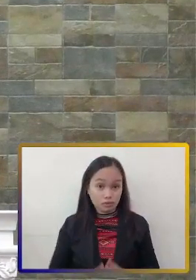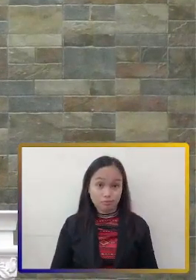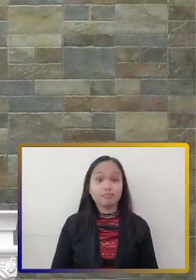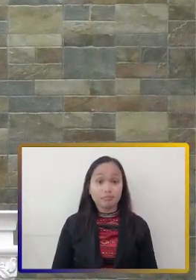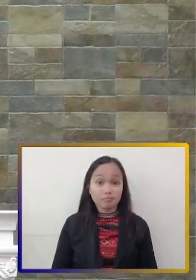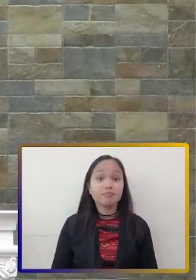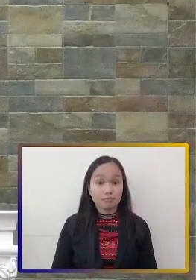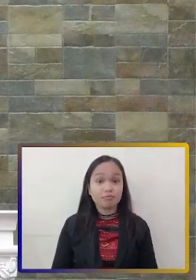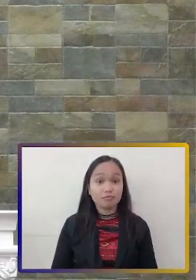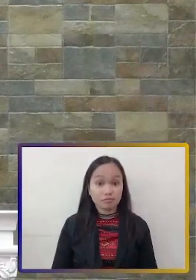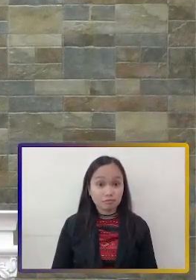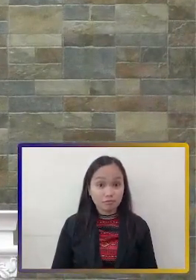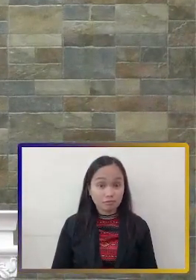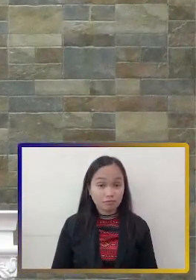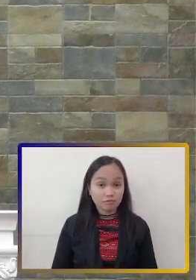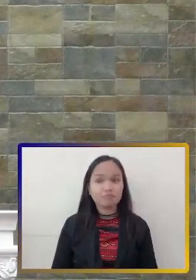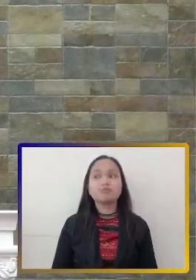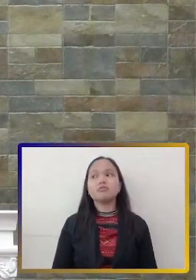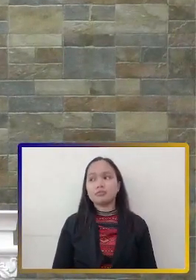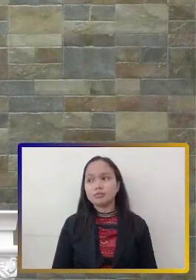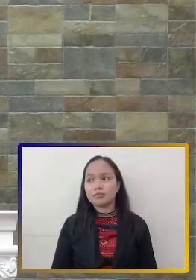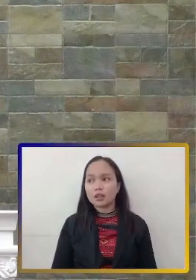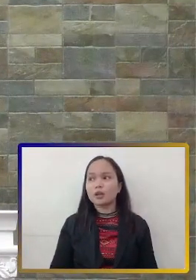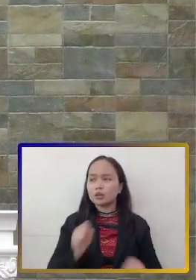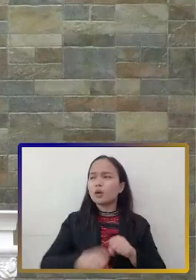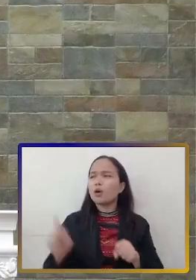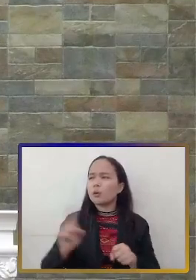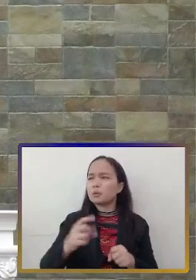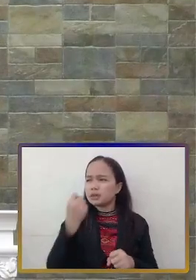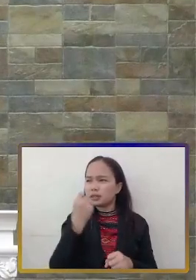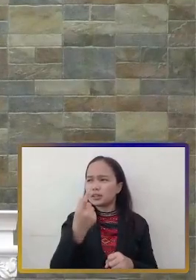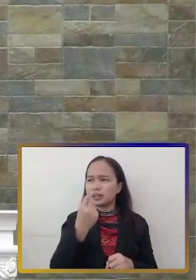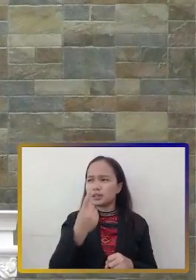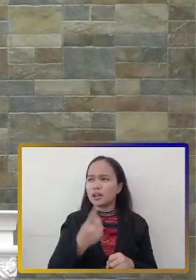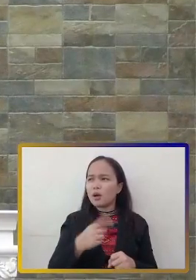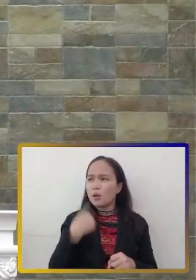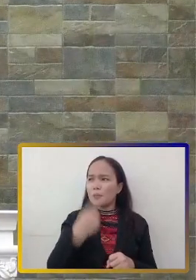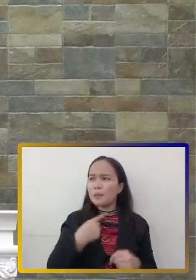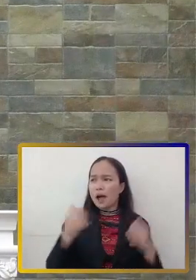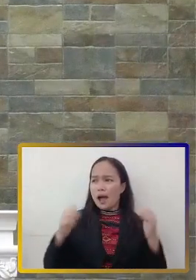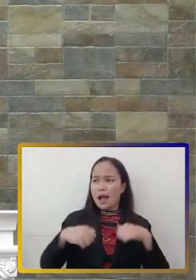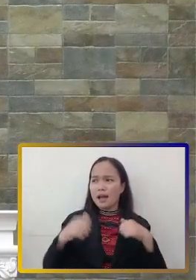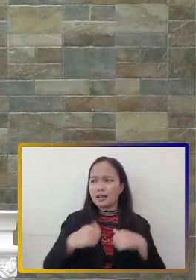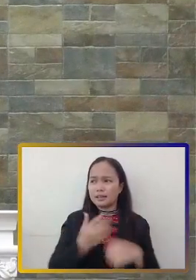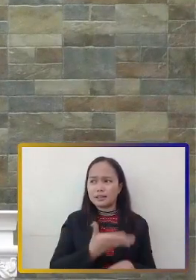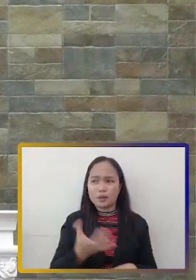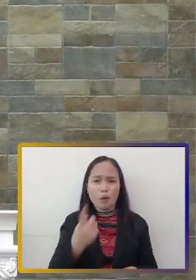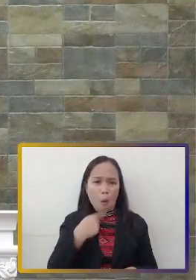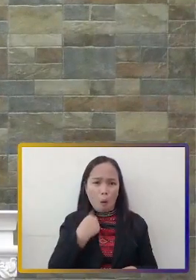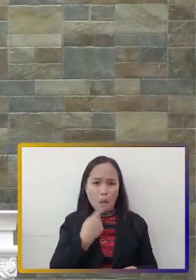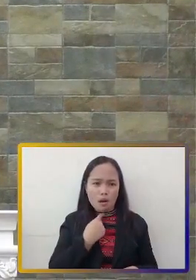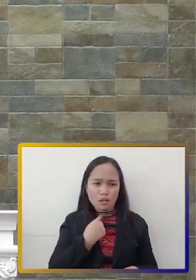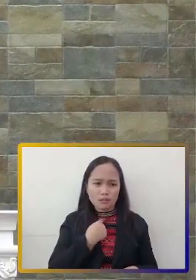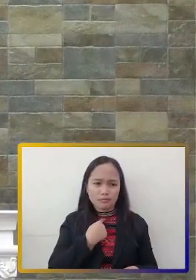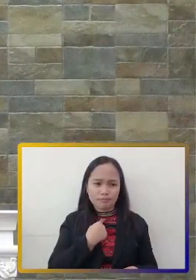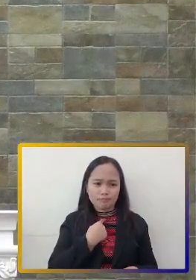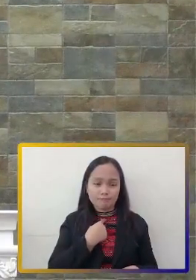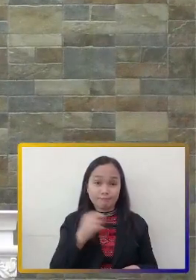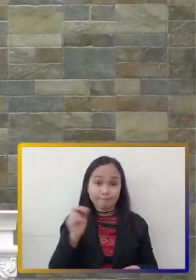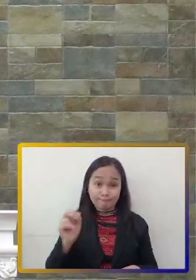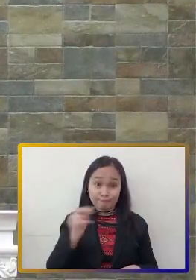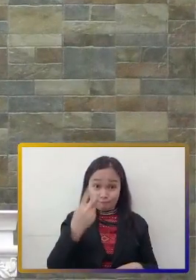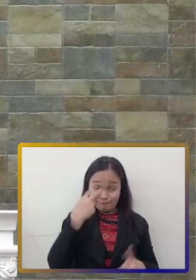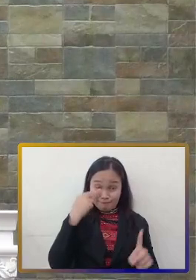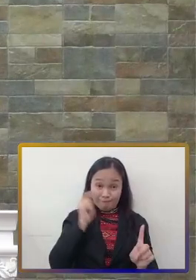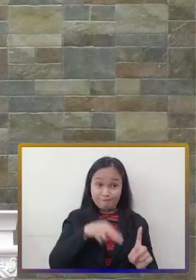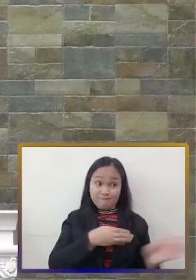See that? Now, do you understand kung kanino-sino lamang makakasundo mo dyan? I need to bring you back to the Garden of